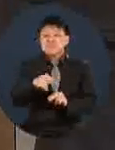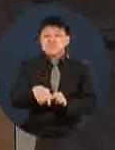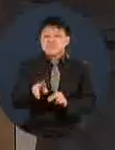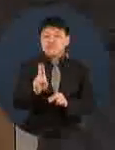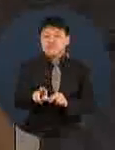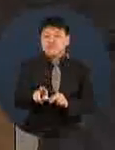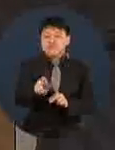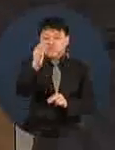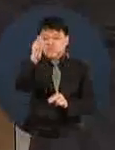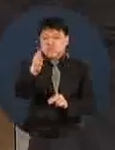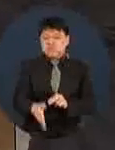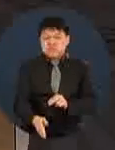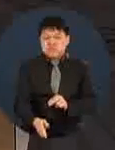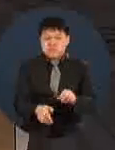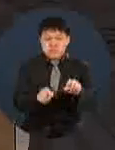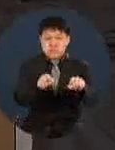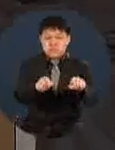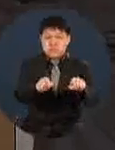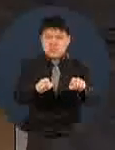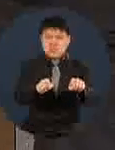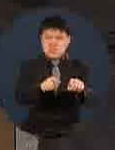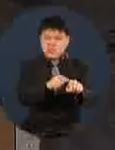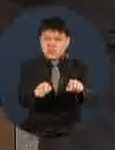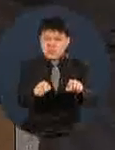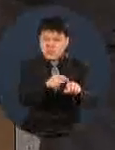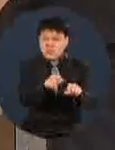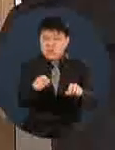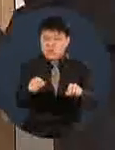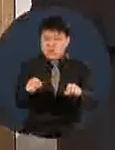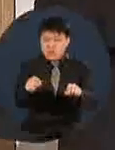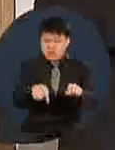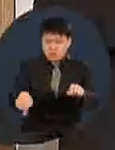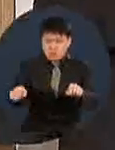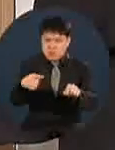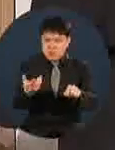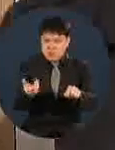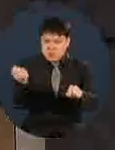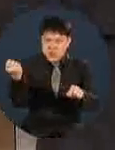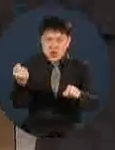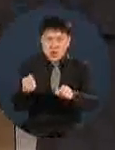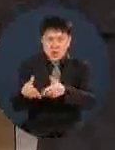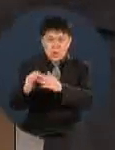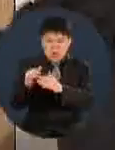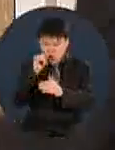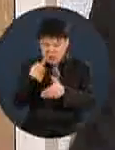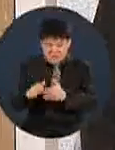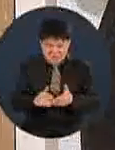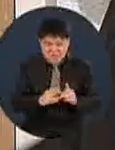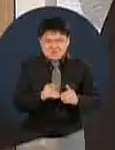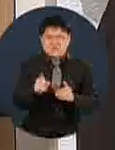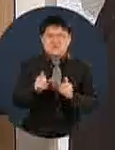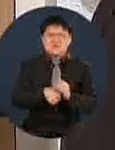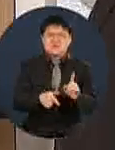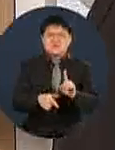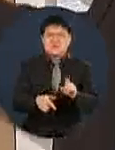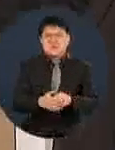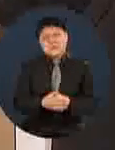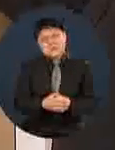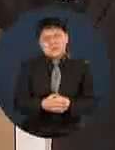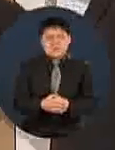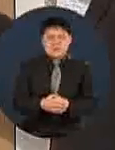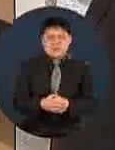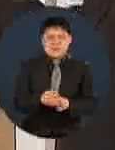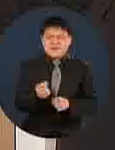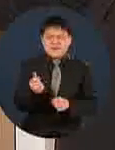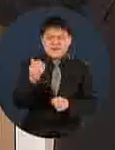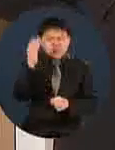둬서 안성맞춤이네요. 이 두 자리는 정말 여기 실속 차리고 여기 실속 차릴 때 아주 뛰어든 것 비교해서는